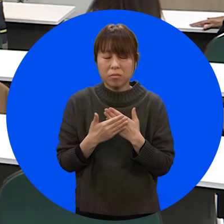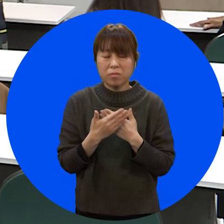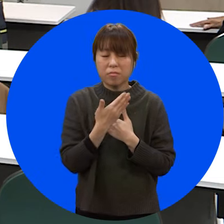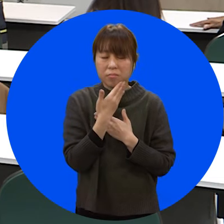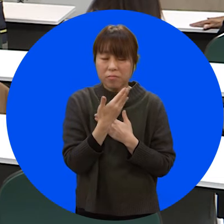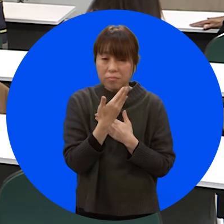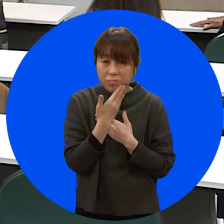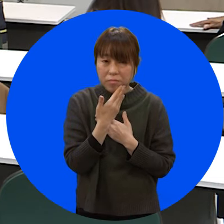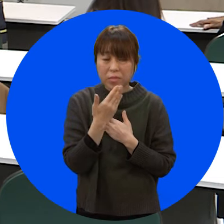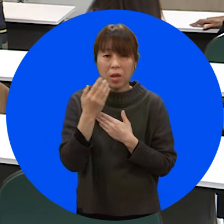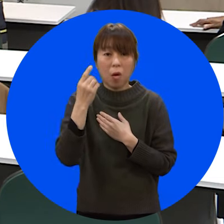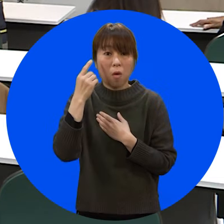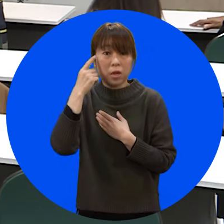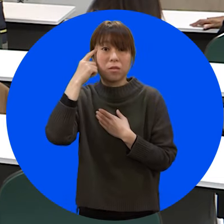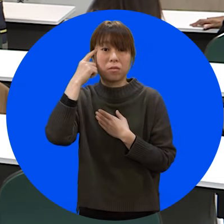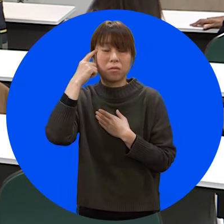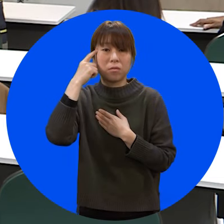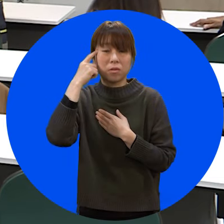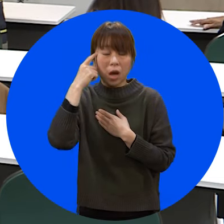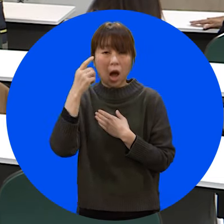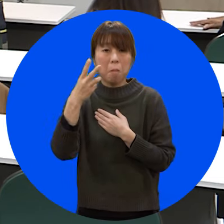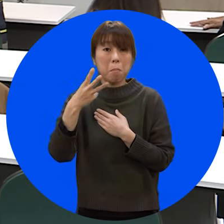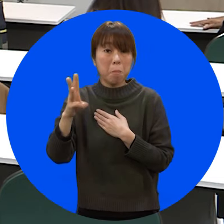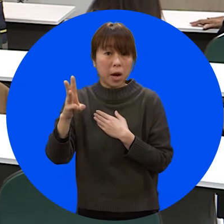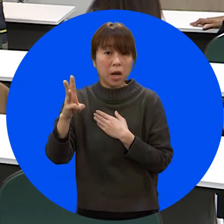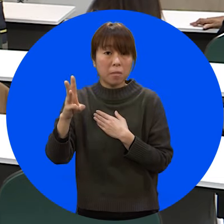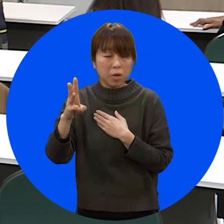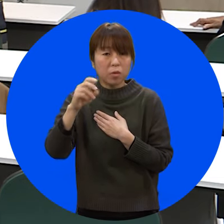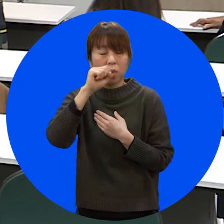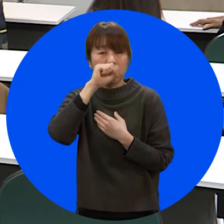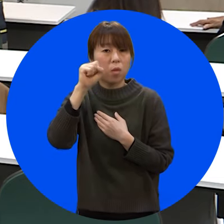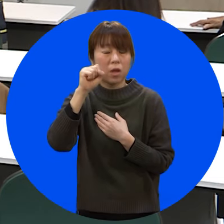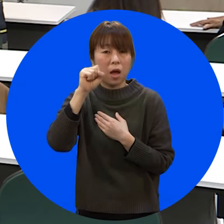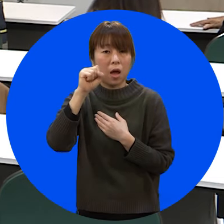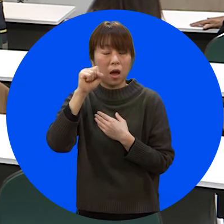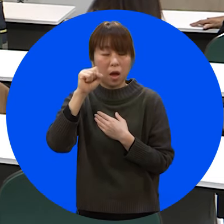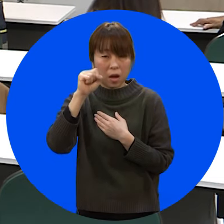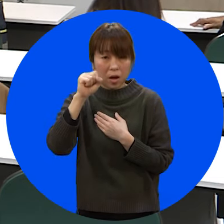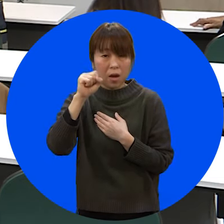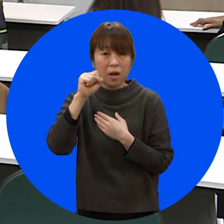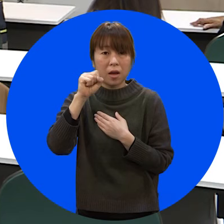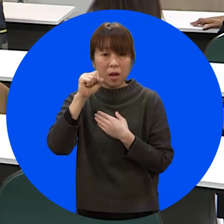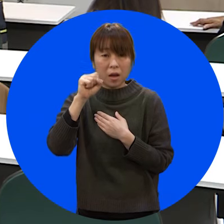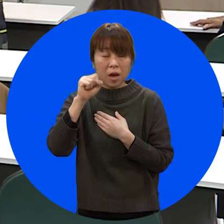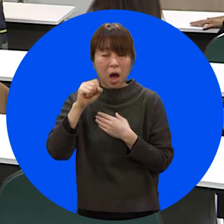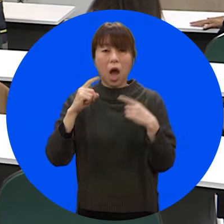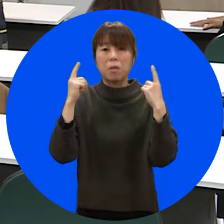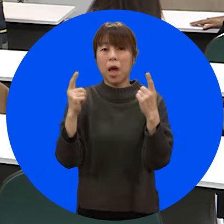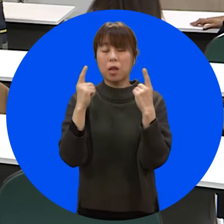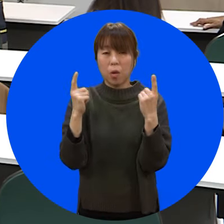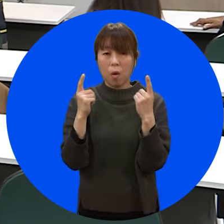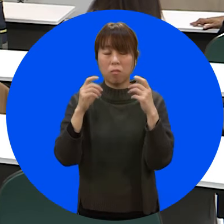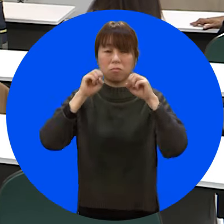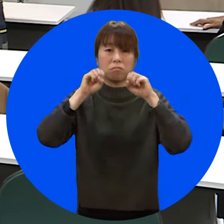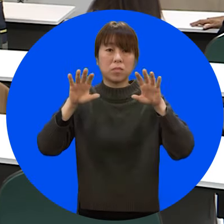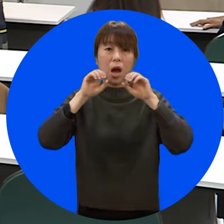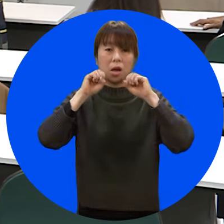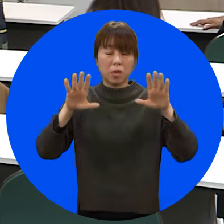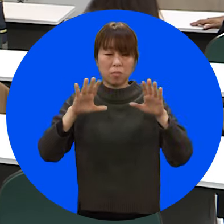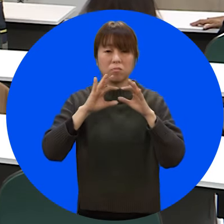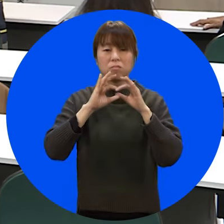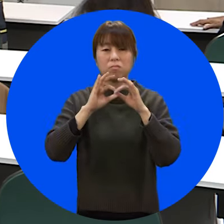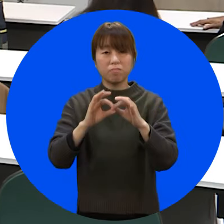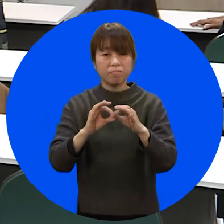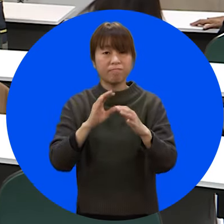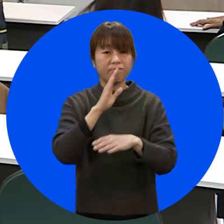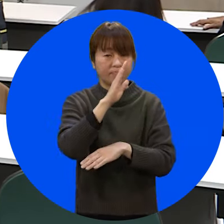の気づくのがなんかパラリンピックのすごくいいところなので、イベントとかあの続けてもらうっていうのが